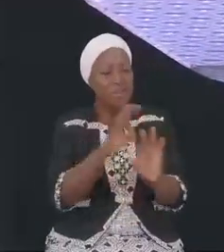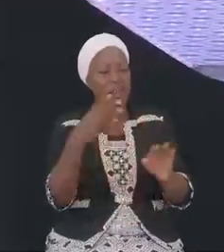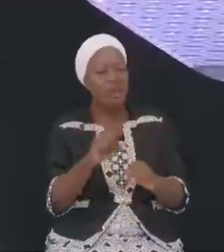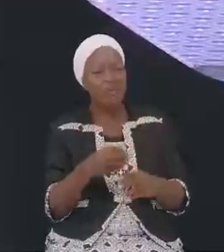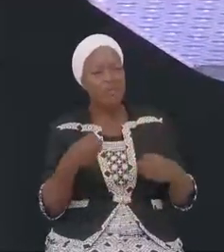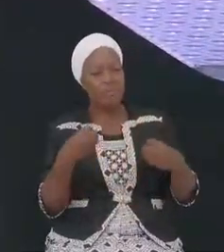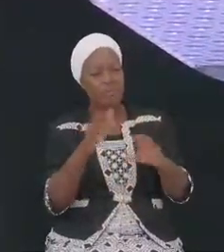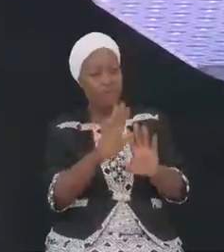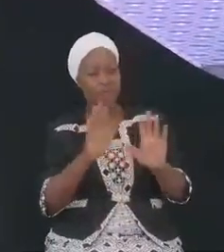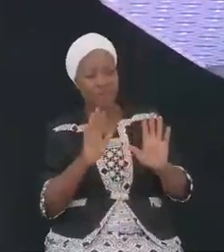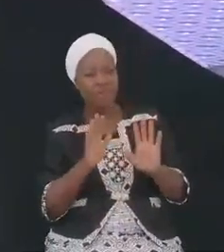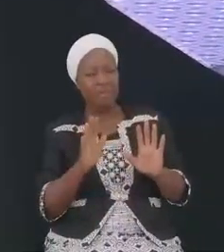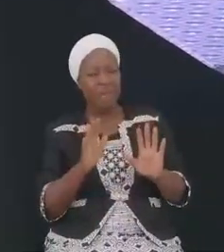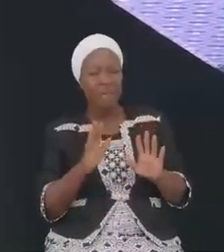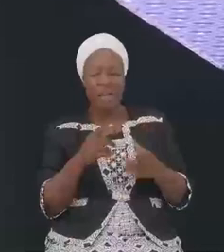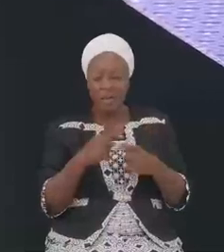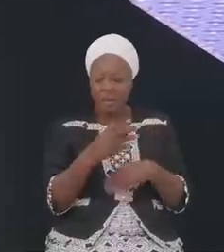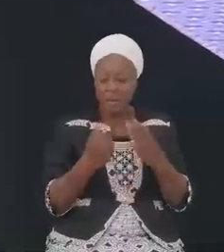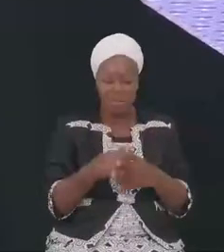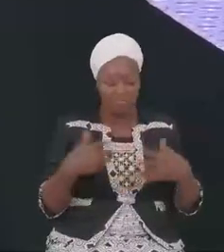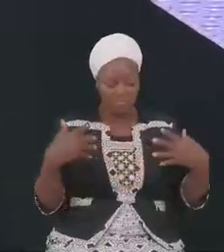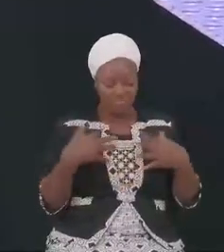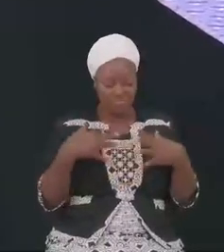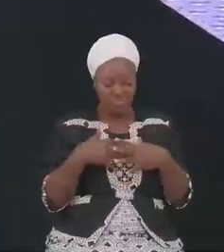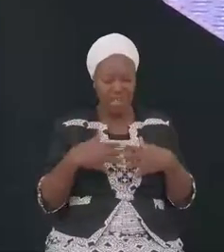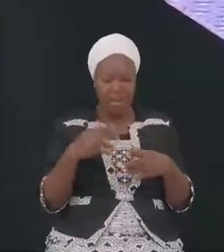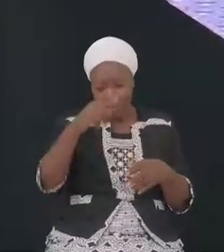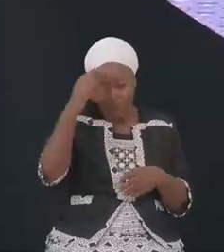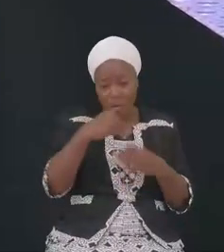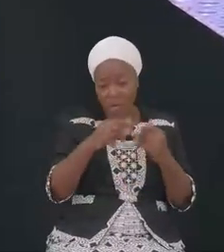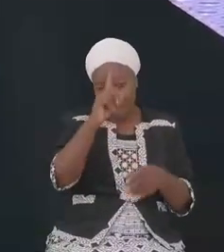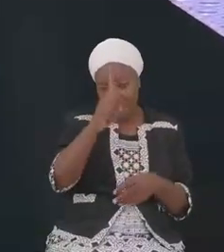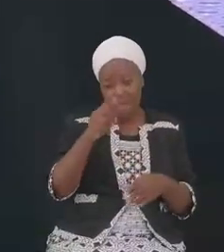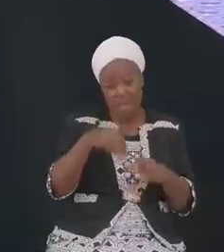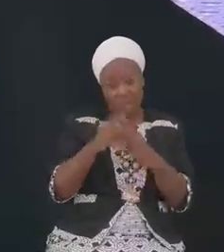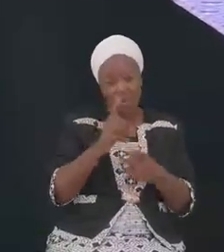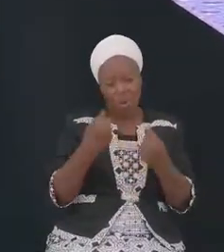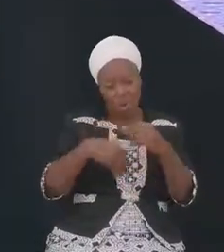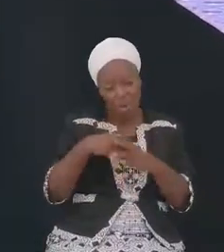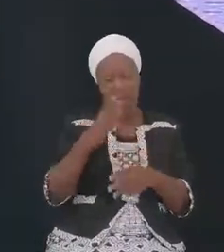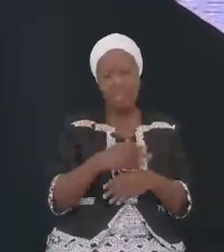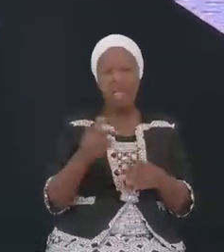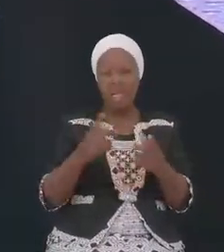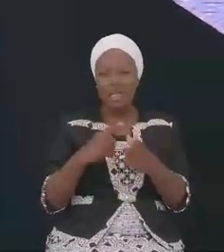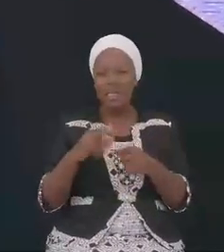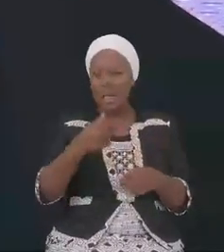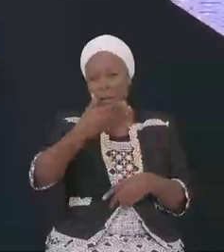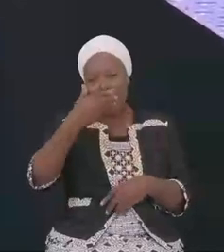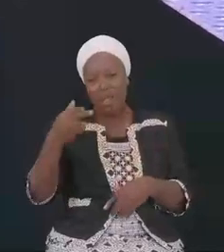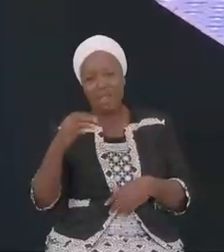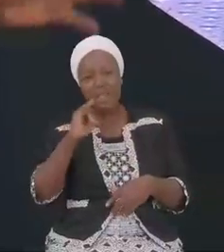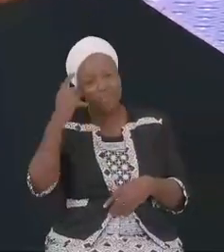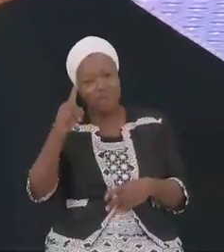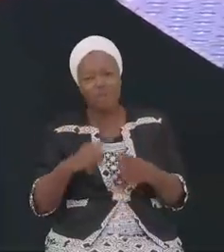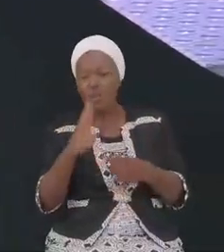crainte. Parce que c'est alors que tous les talents en toi vont émerger. La meilleure chose pour toi, c'est d'être